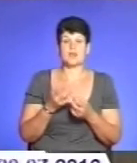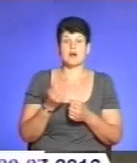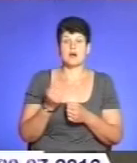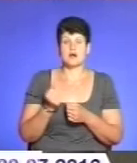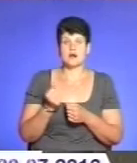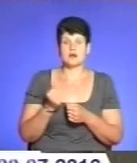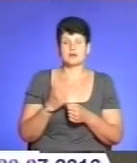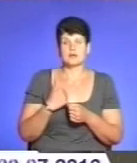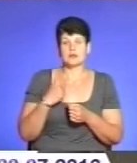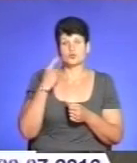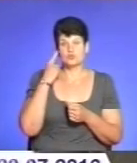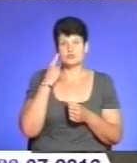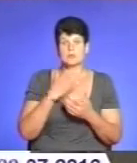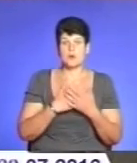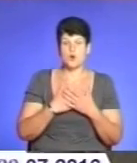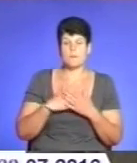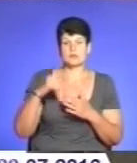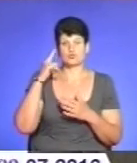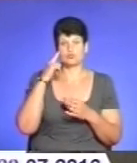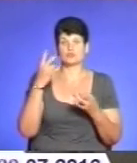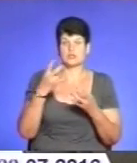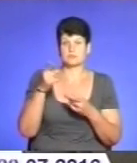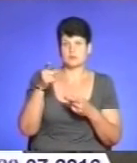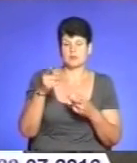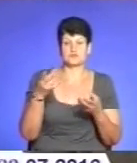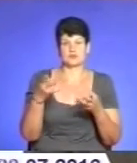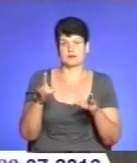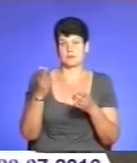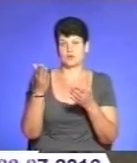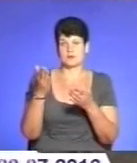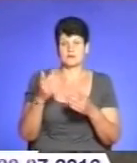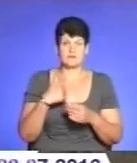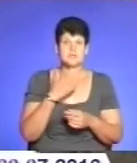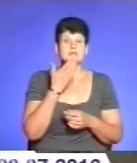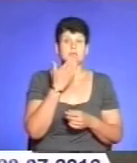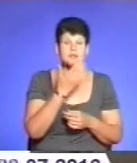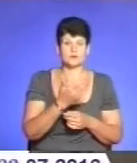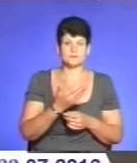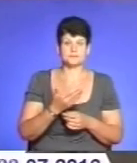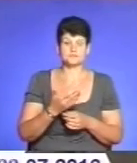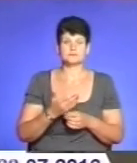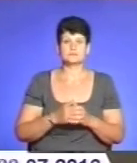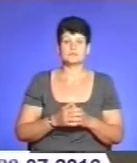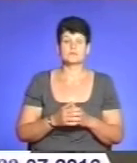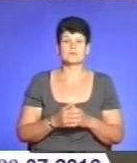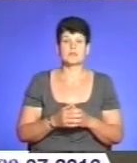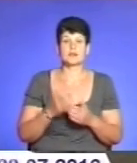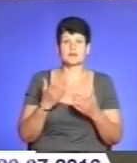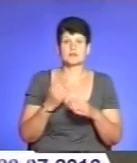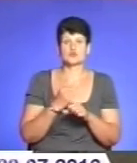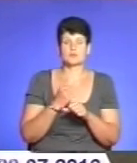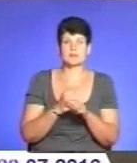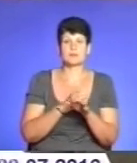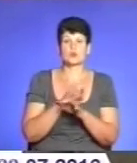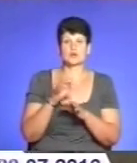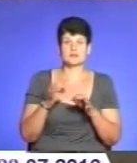я думаю, потрібна громадська думка, чи він там потрібний взагалі, чи не потрібний. Чи потрібний цей пам'ятник, який зробили